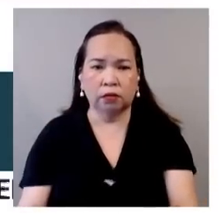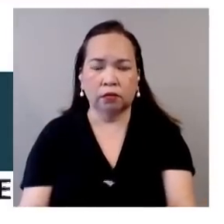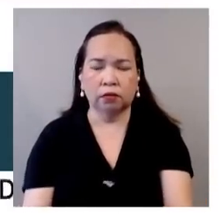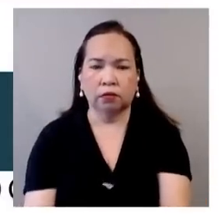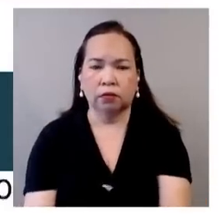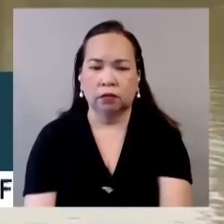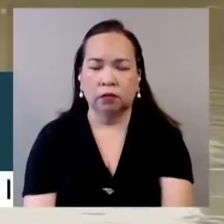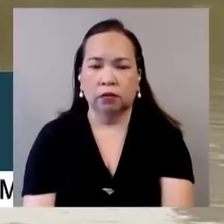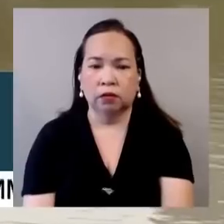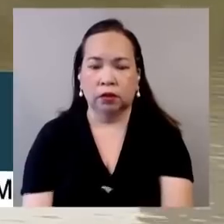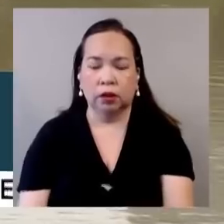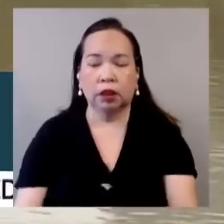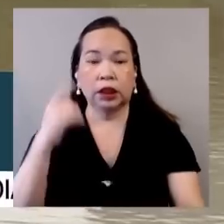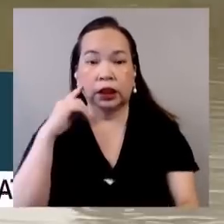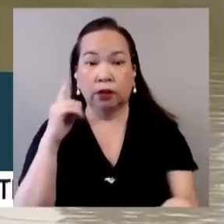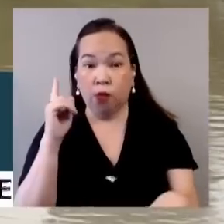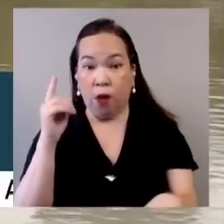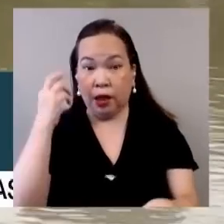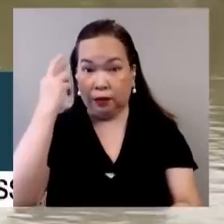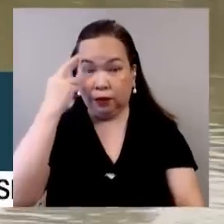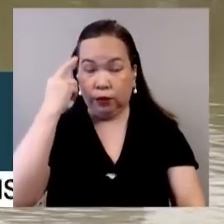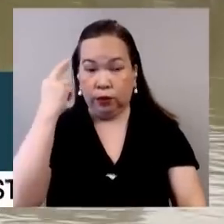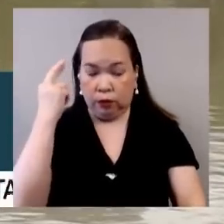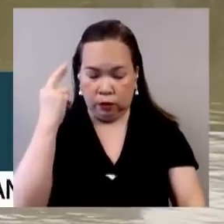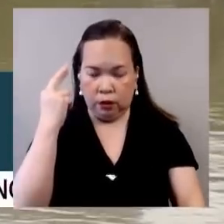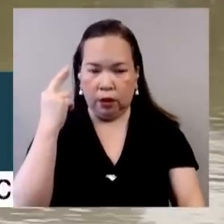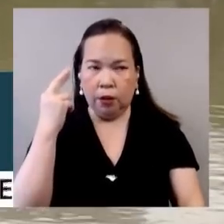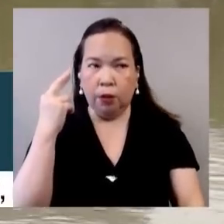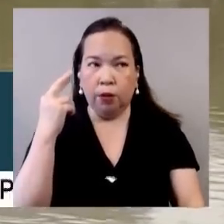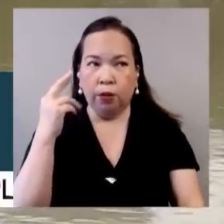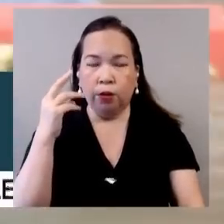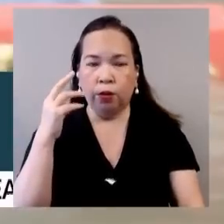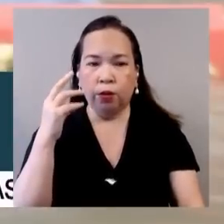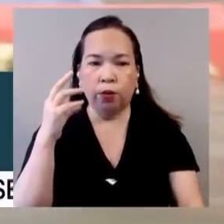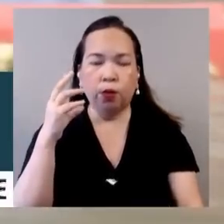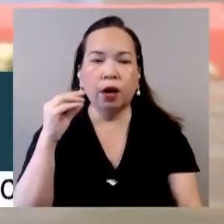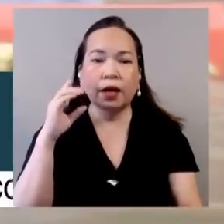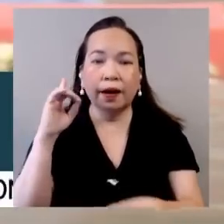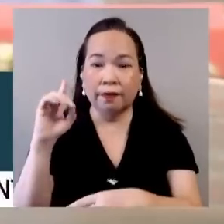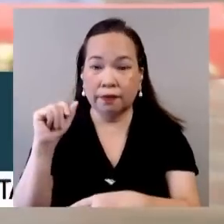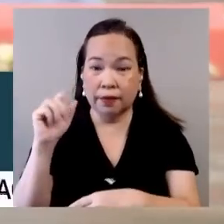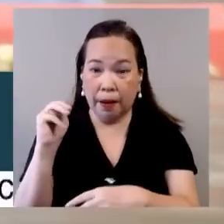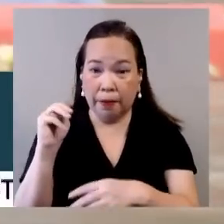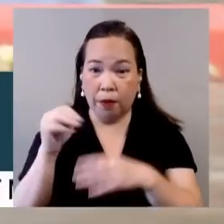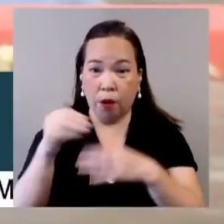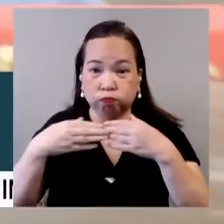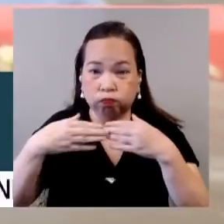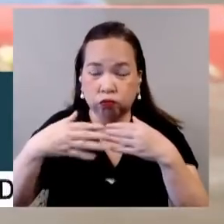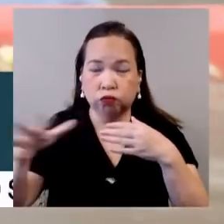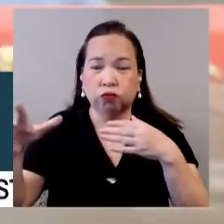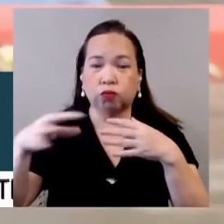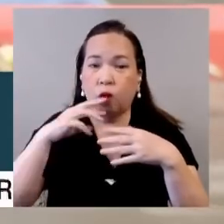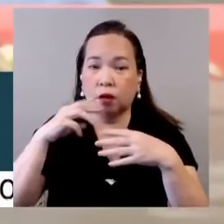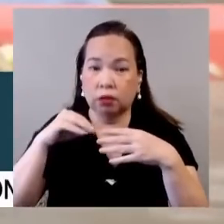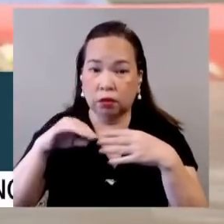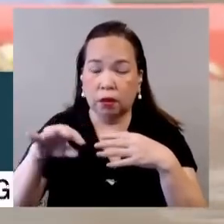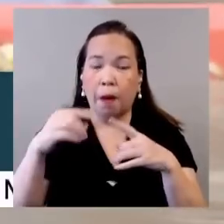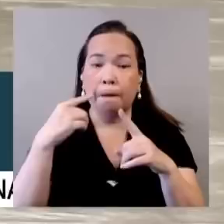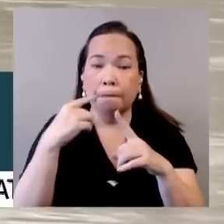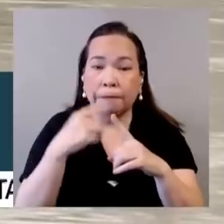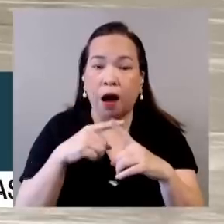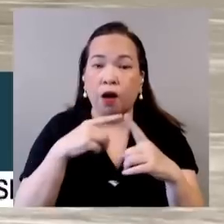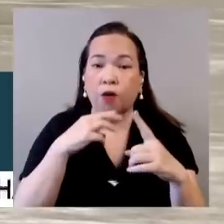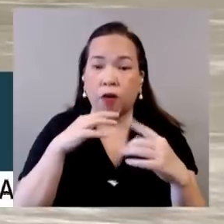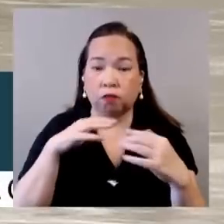I think one factor din po yung paglabas po ng tubig ng dam, and then po siguro yung mga daanan ng tubig